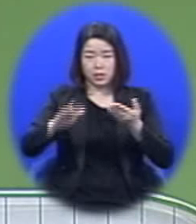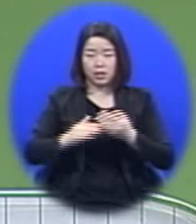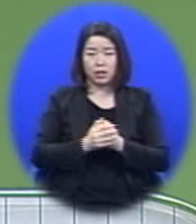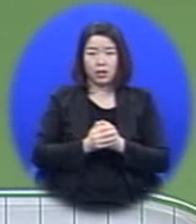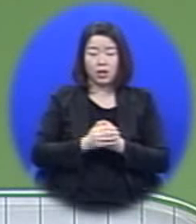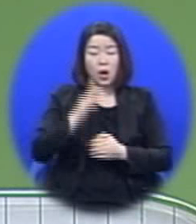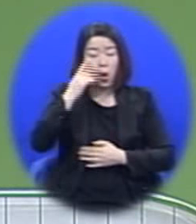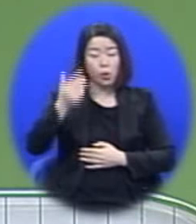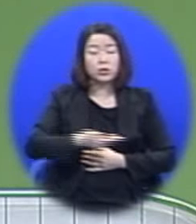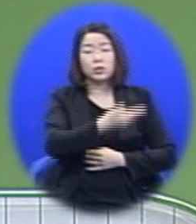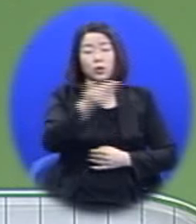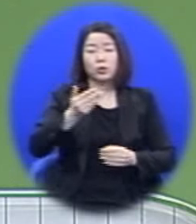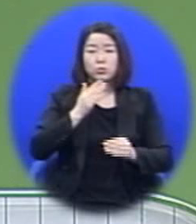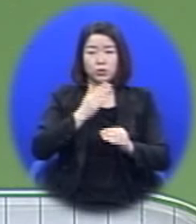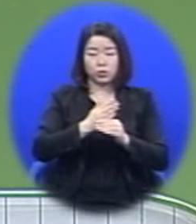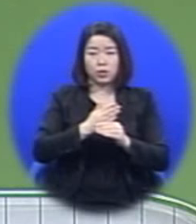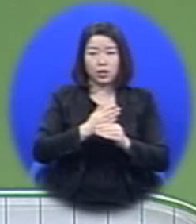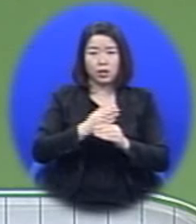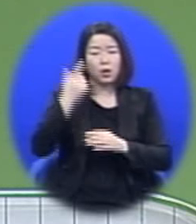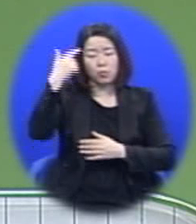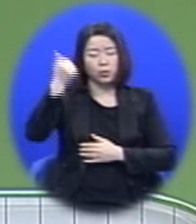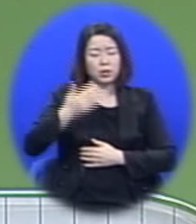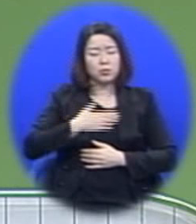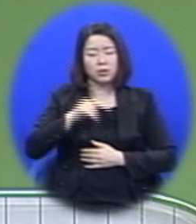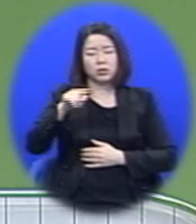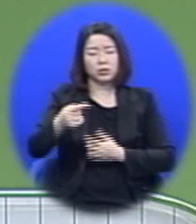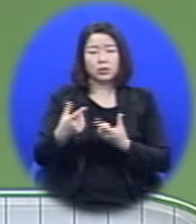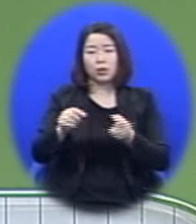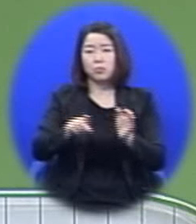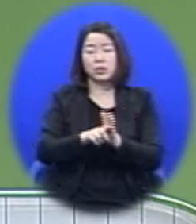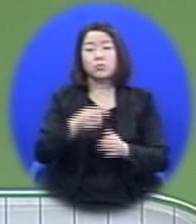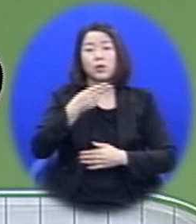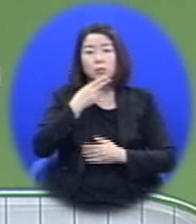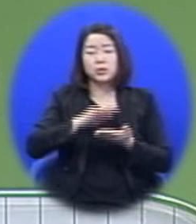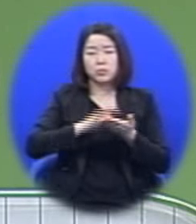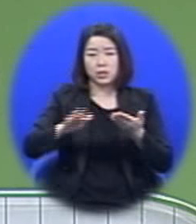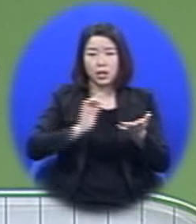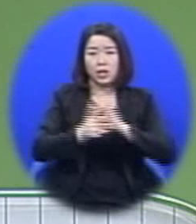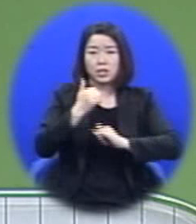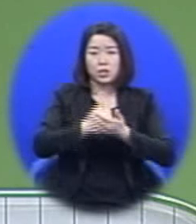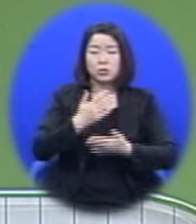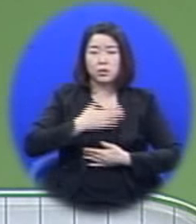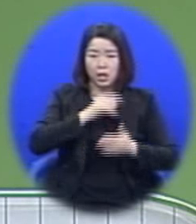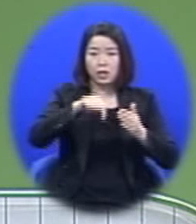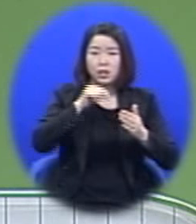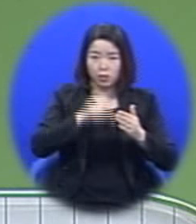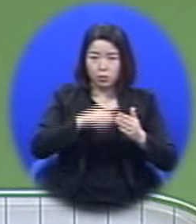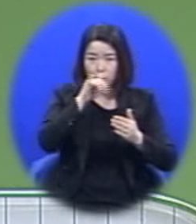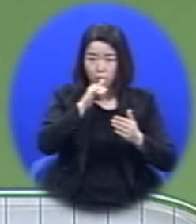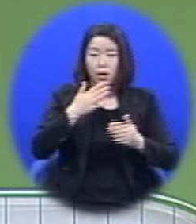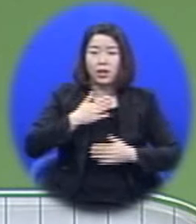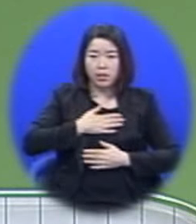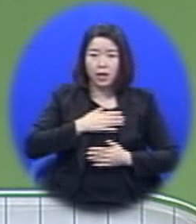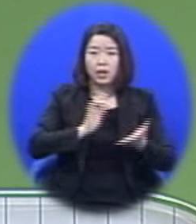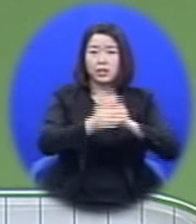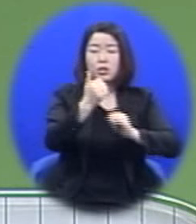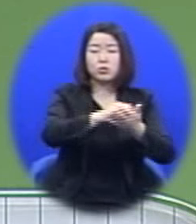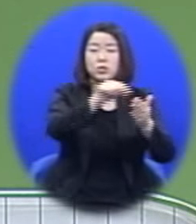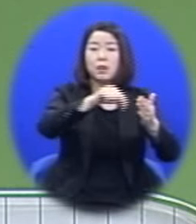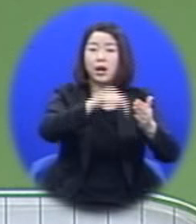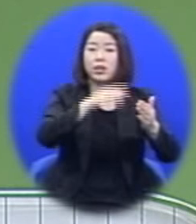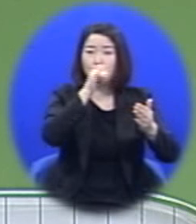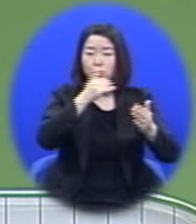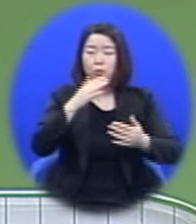여러분 중에 목사님, 저는 아직도 그런 믿음이 없습니다. 예수님이 내 안에 계시고 내가 예수님 안에 있고 예수님과 내가